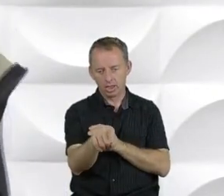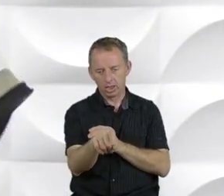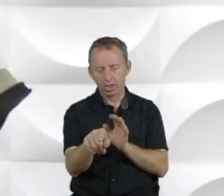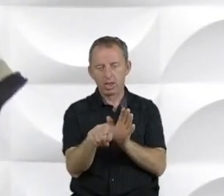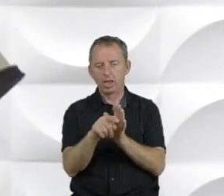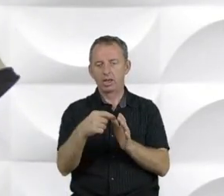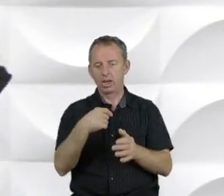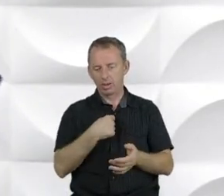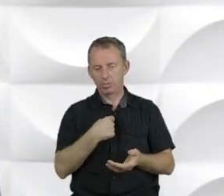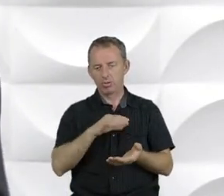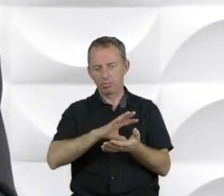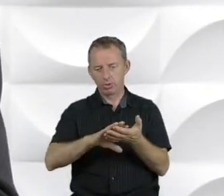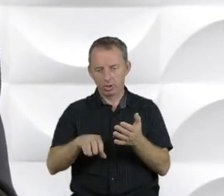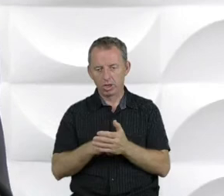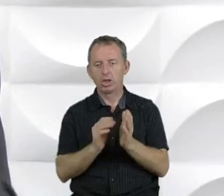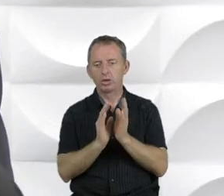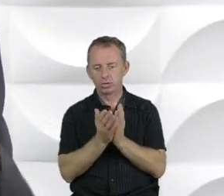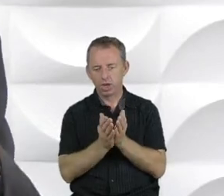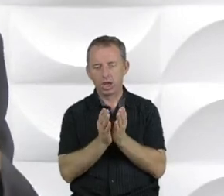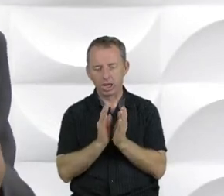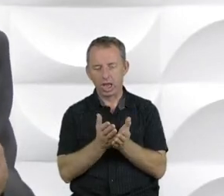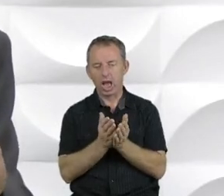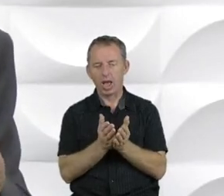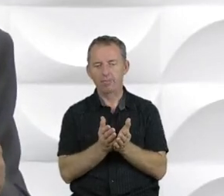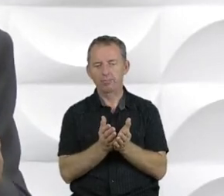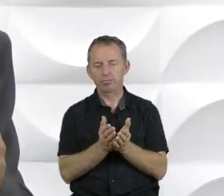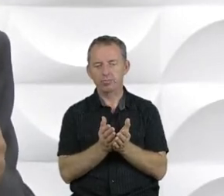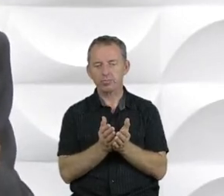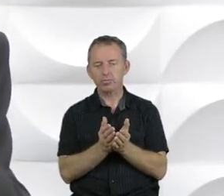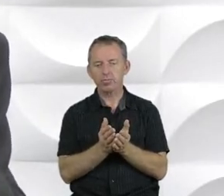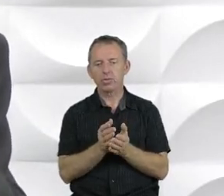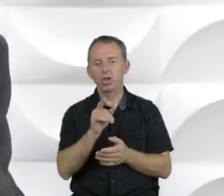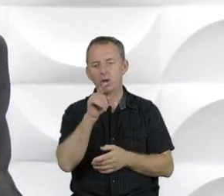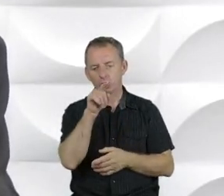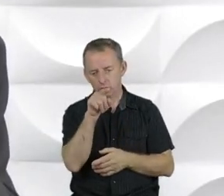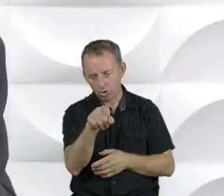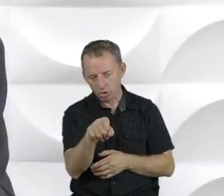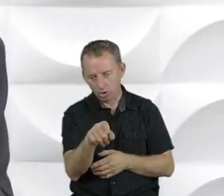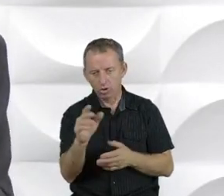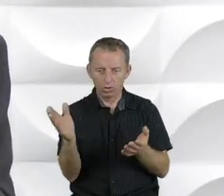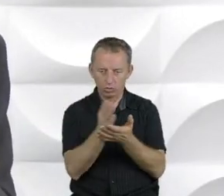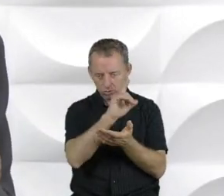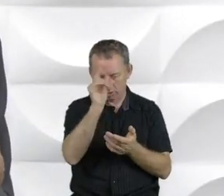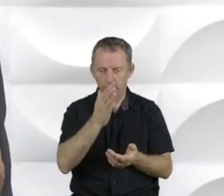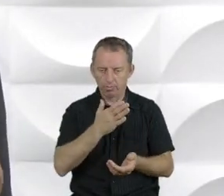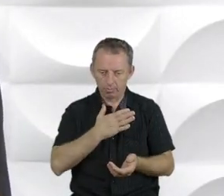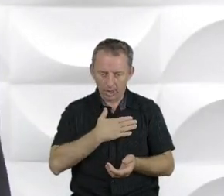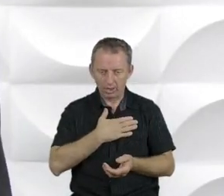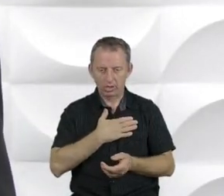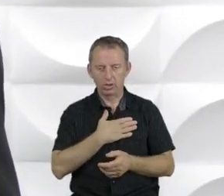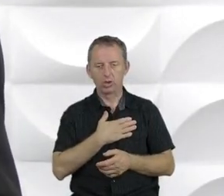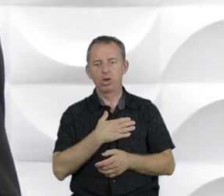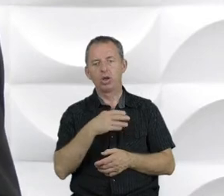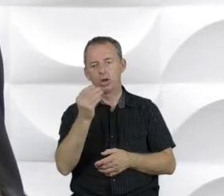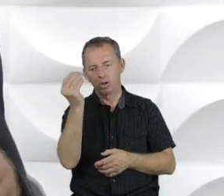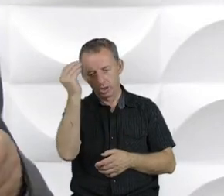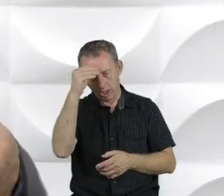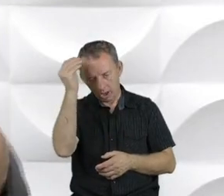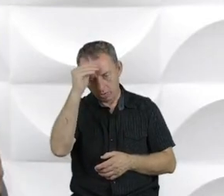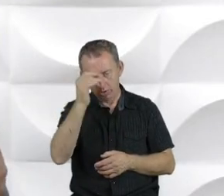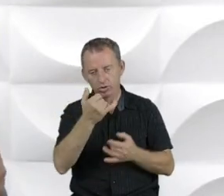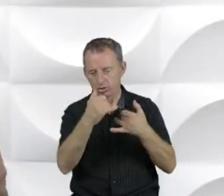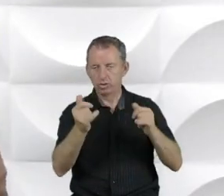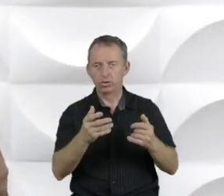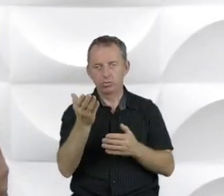mnie Biblia jako księga, no ale to starzy ludzie tak mają, jak się kto nauczy, to śpi i